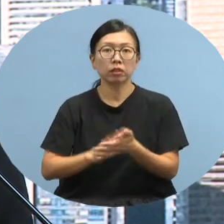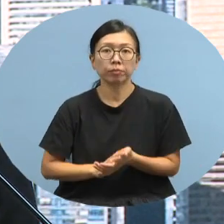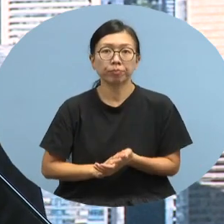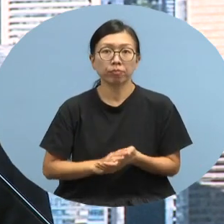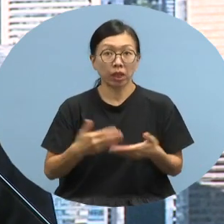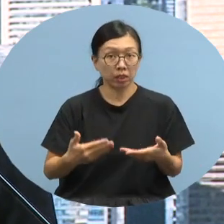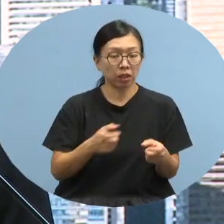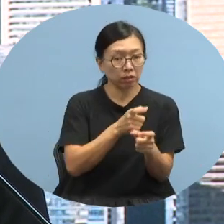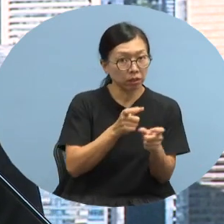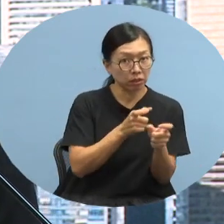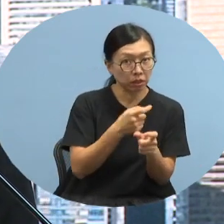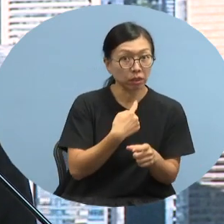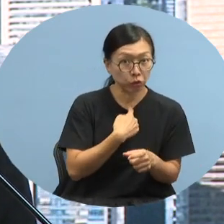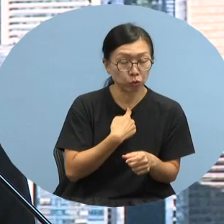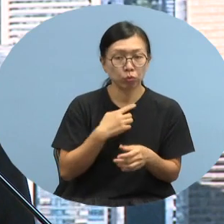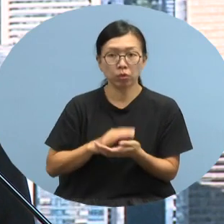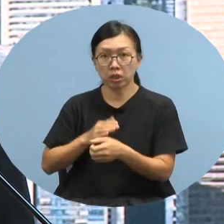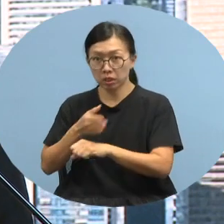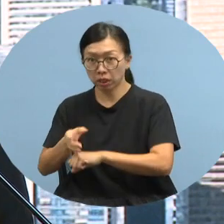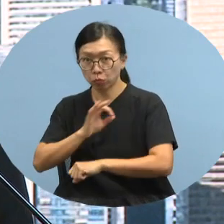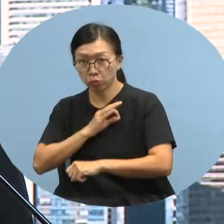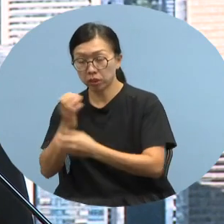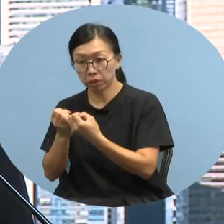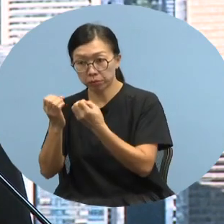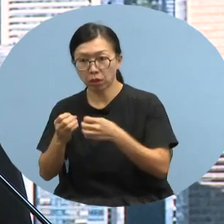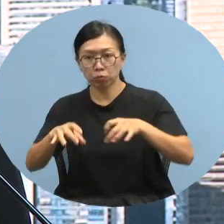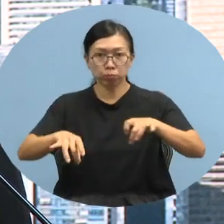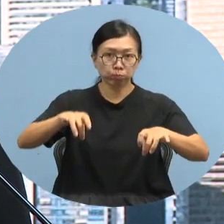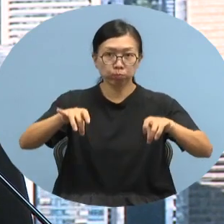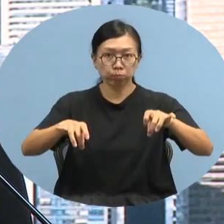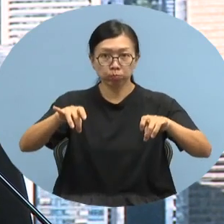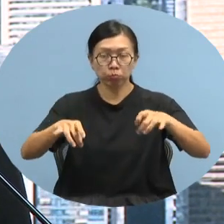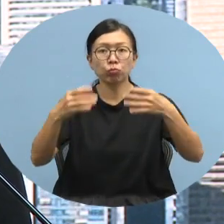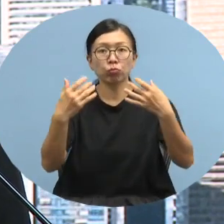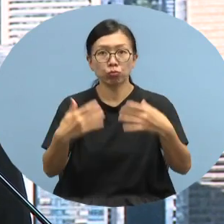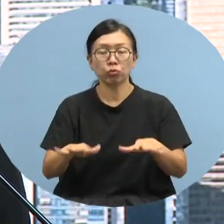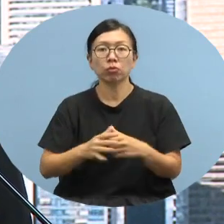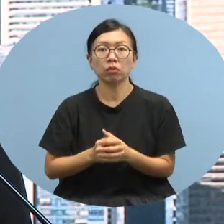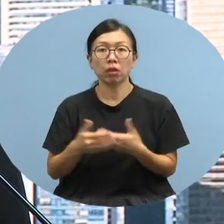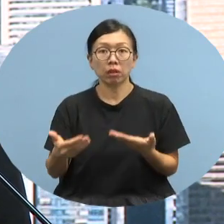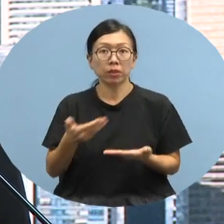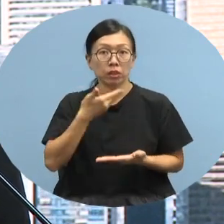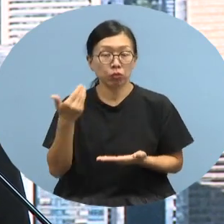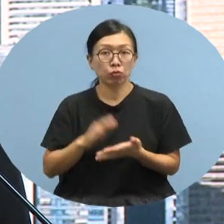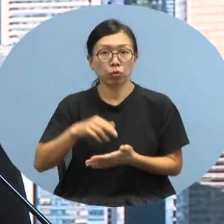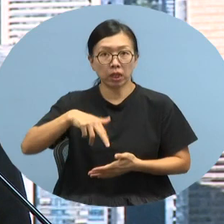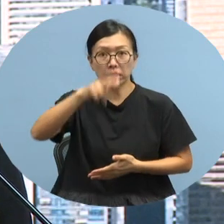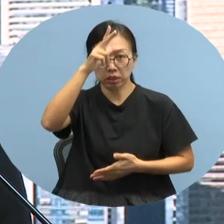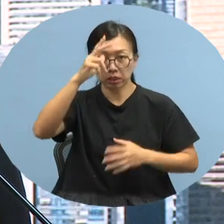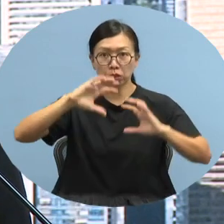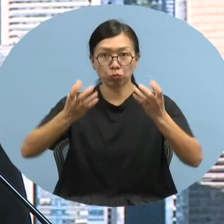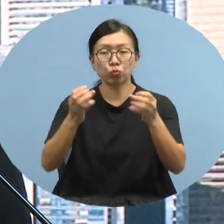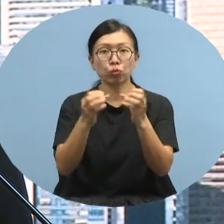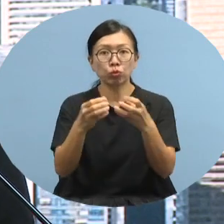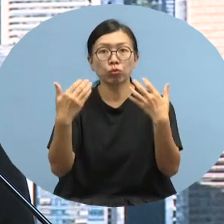咗經濟需要同埋社會接受程度之後咧。今天早上行政會議通過了